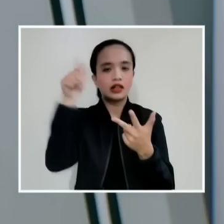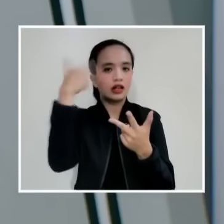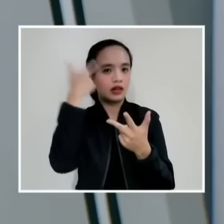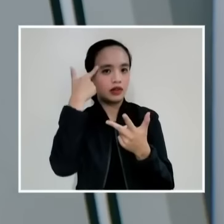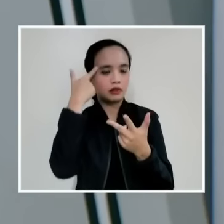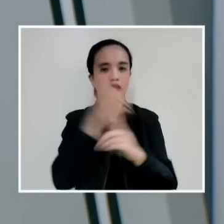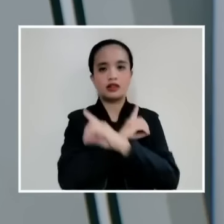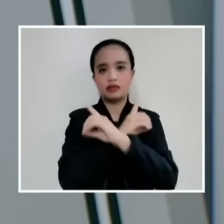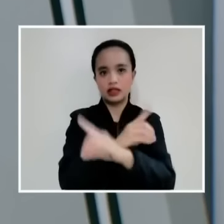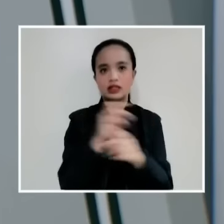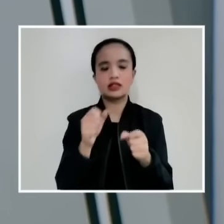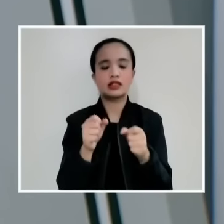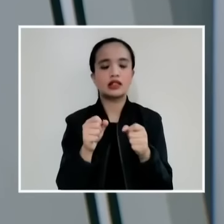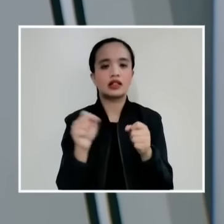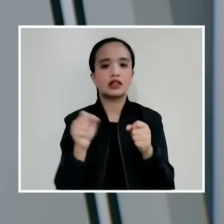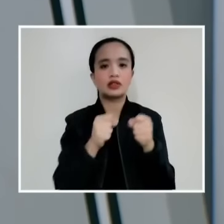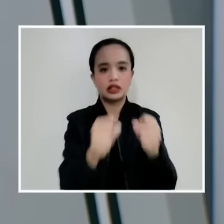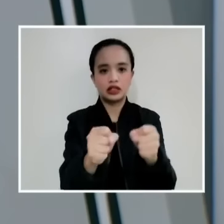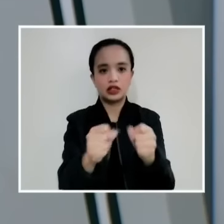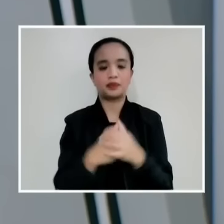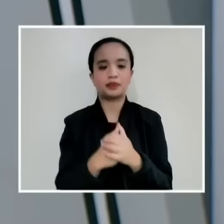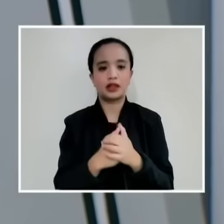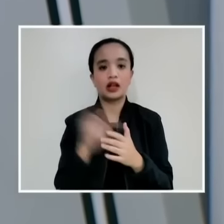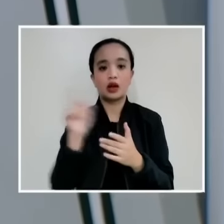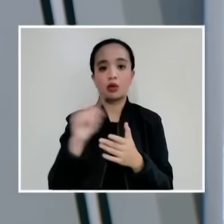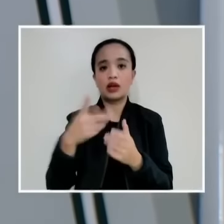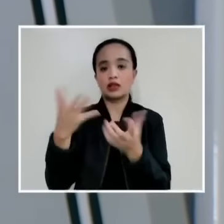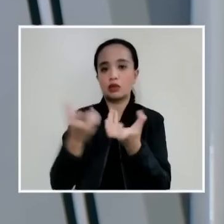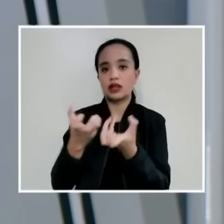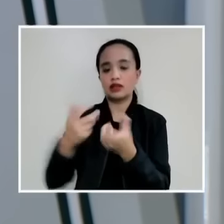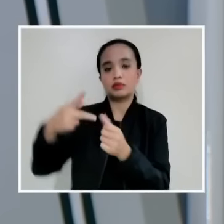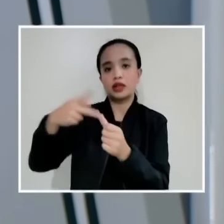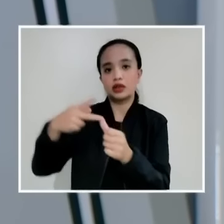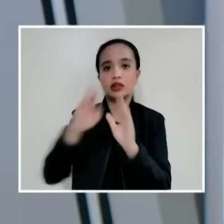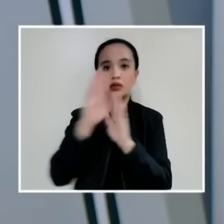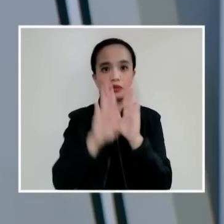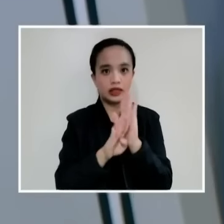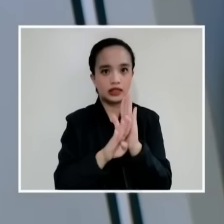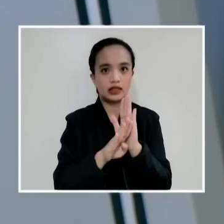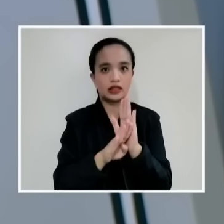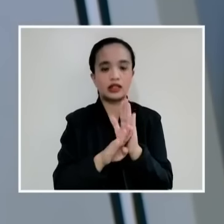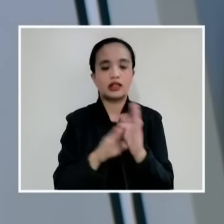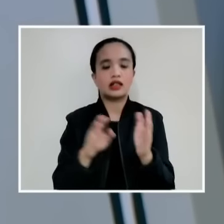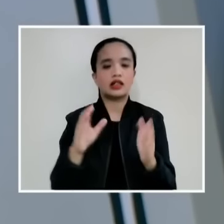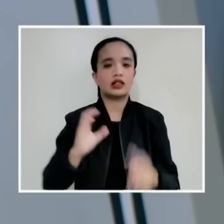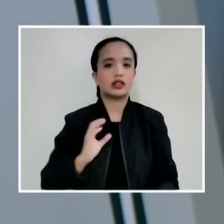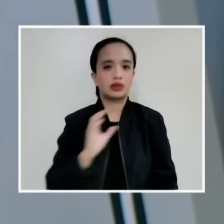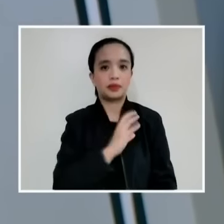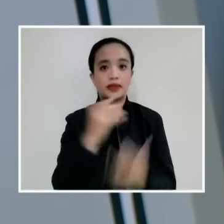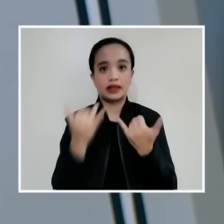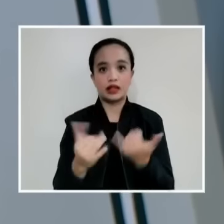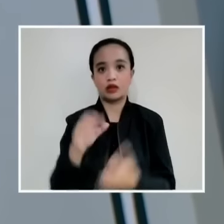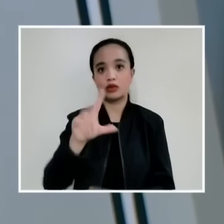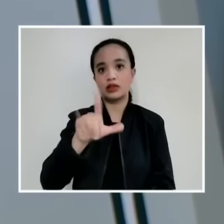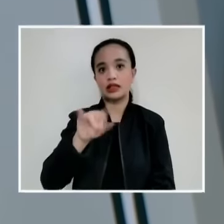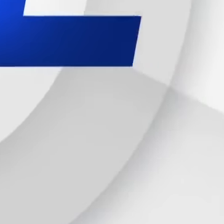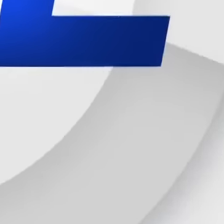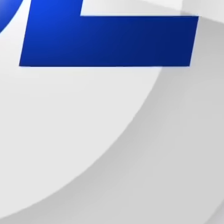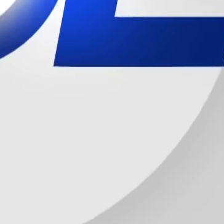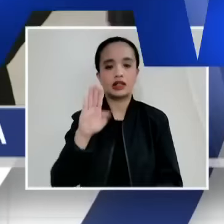Pangulo ng mga panukalang batas na nais niyang unahin ng Kongreso. At live po mula sa Batas ng Pambansa